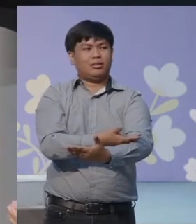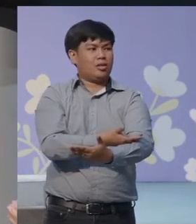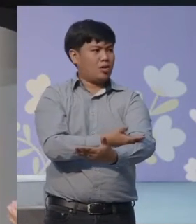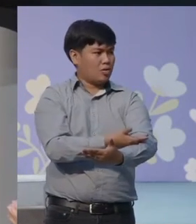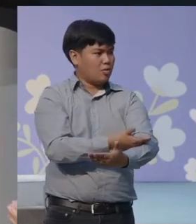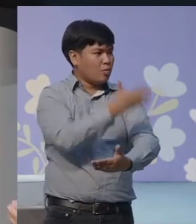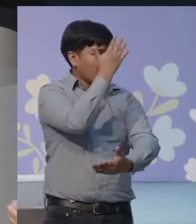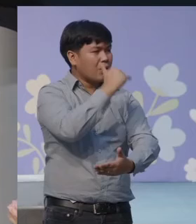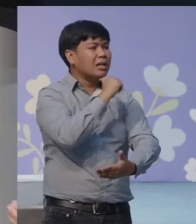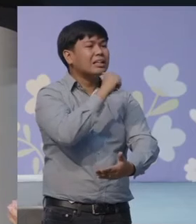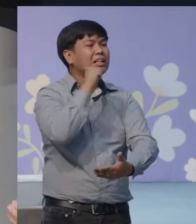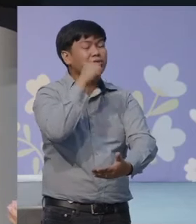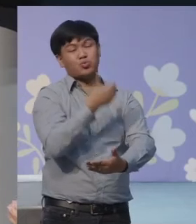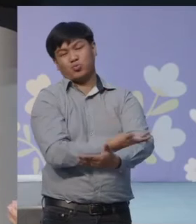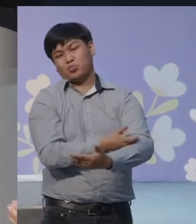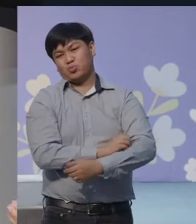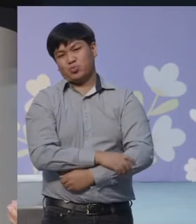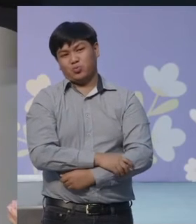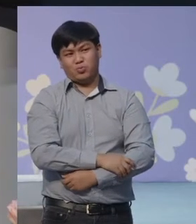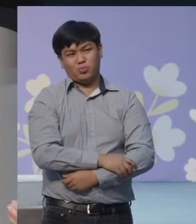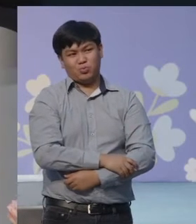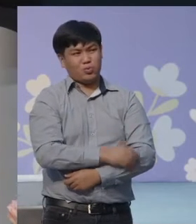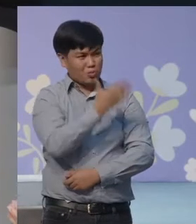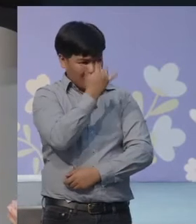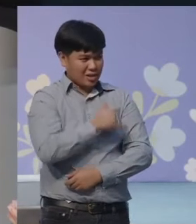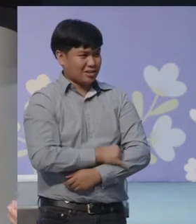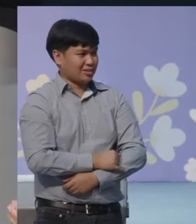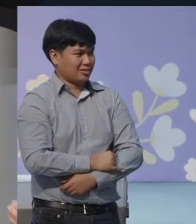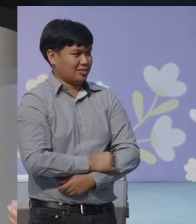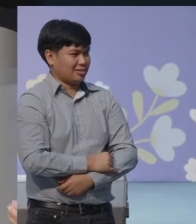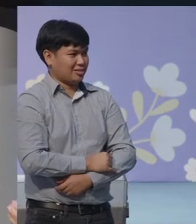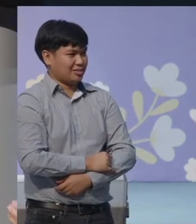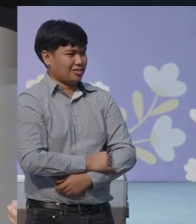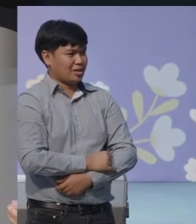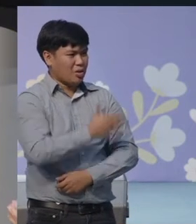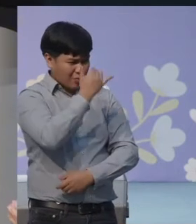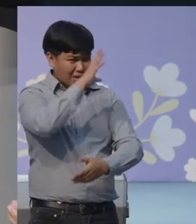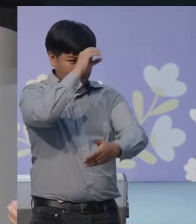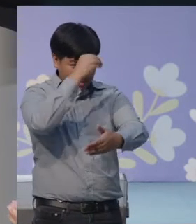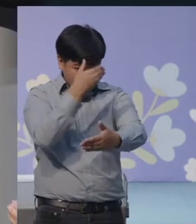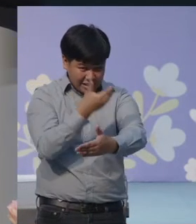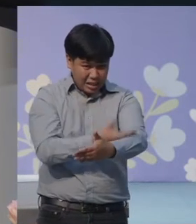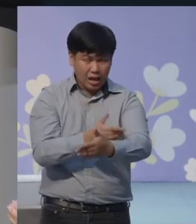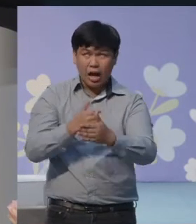tugma-tugma dun sa kalooban at layunin ng Panginoon.